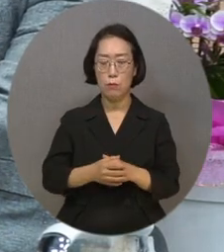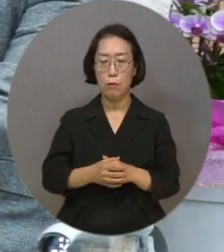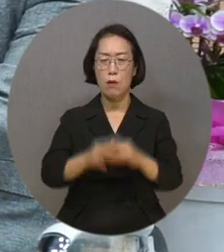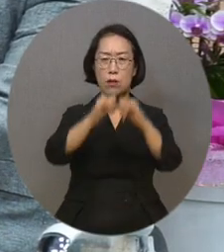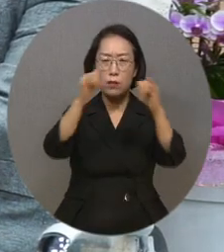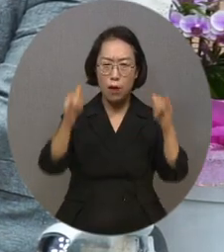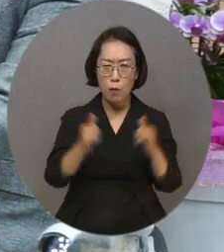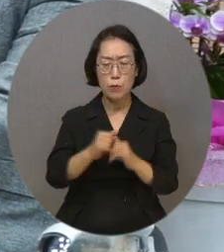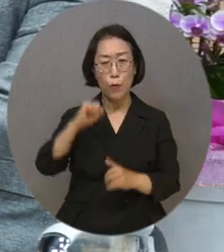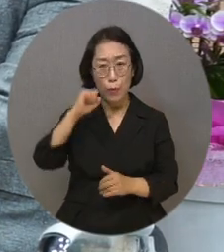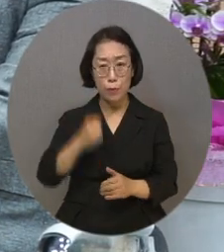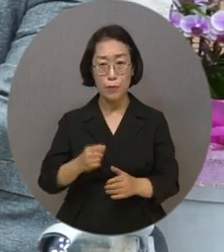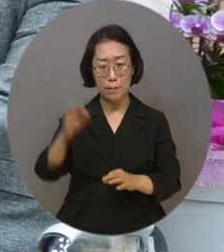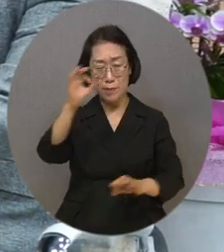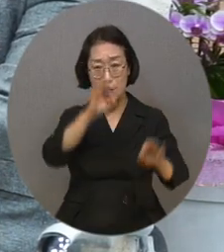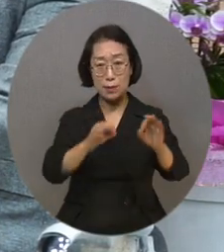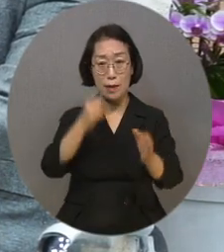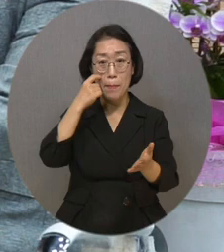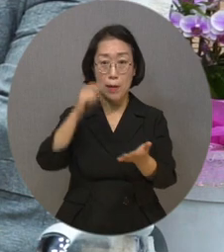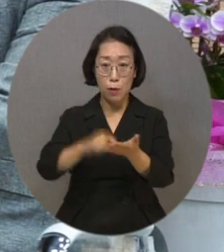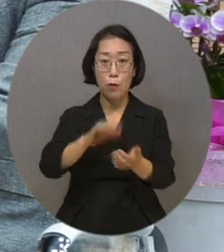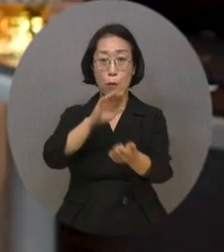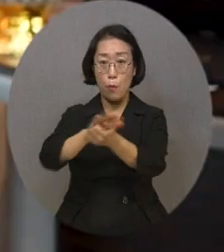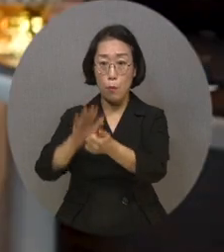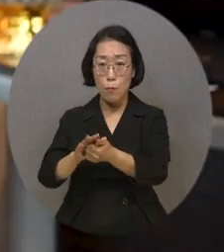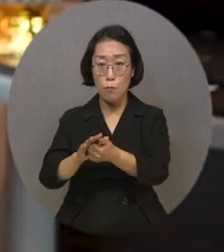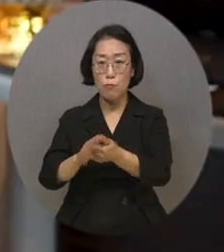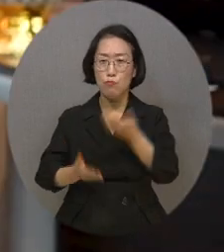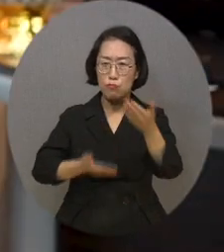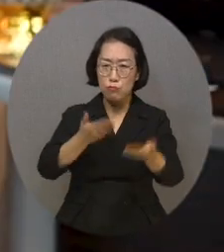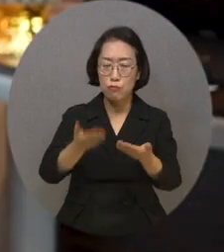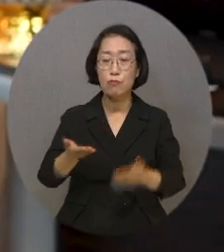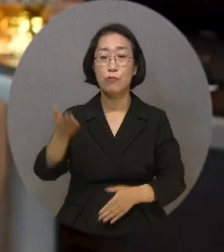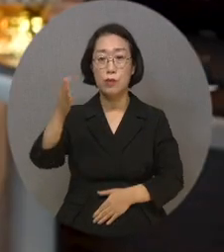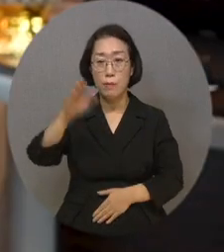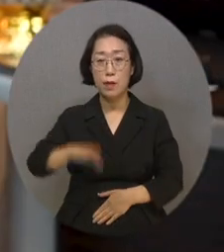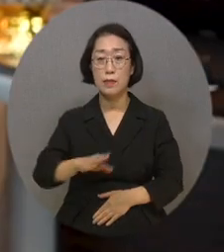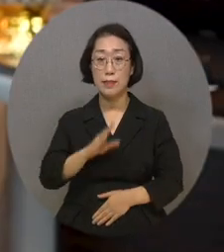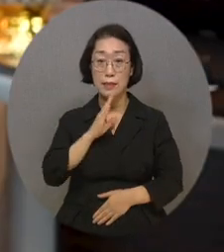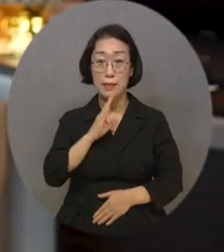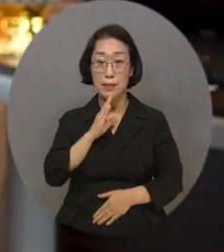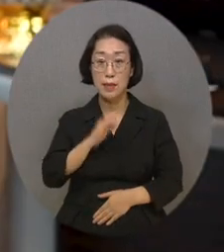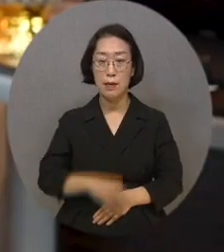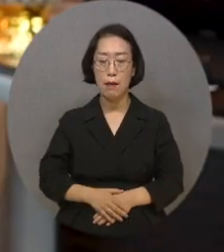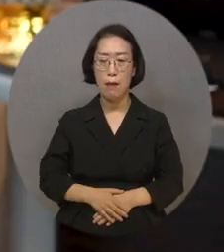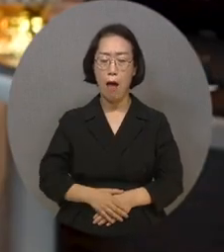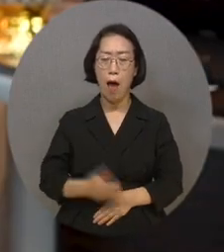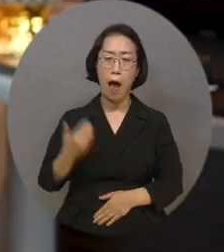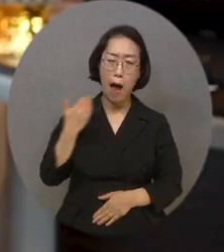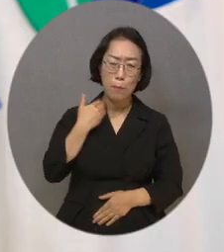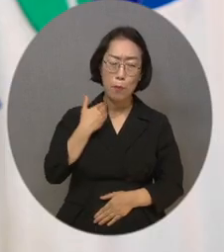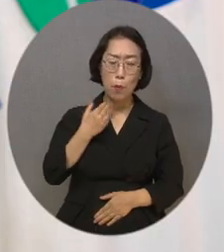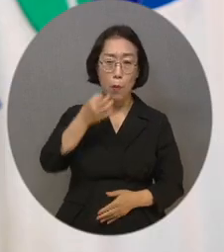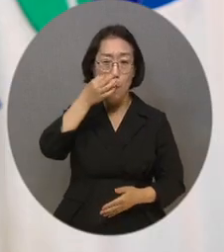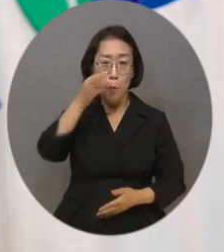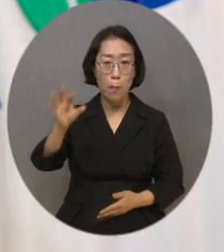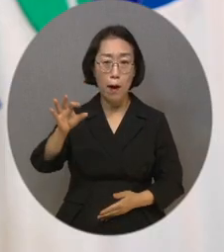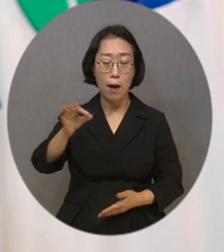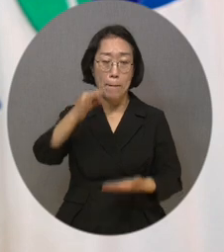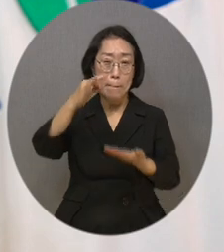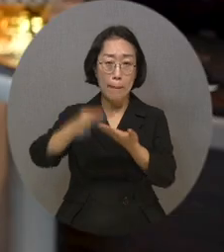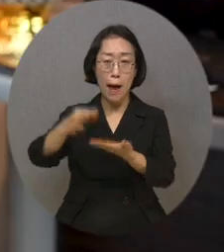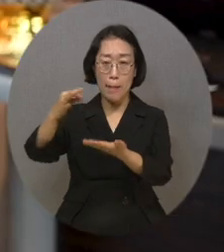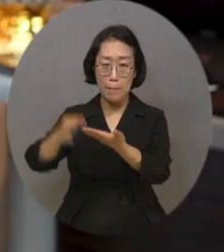잘 발굴하고 그들에게 지원을 이렇게 아끼지 않는다 하더라도 또 실질적으로 이렇게 숨어 있는 사회적 약자들이 분명히 있거든요.